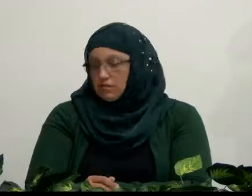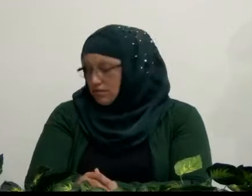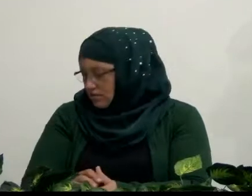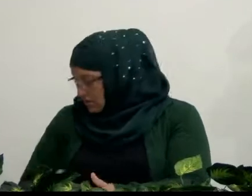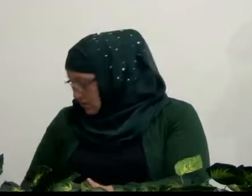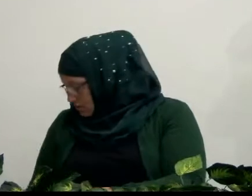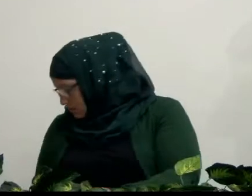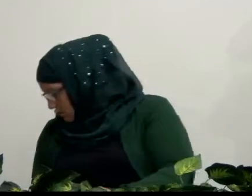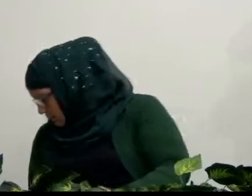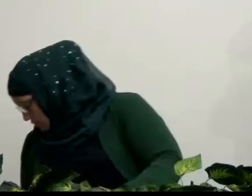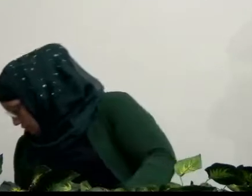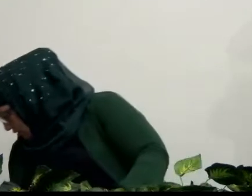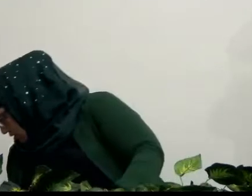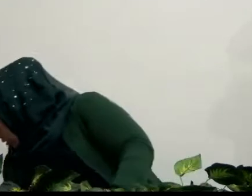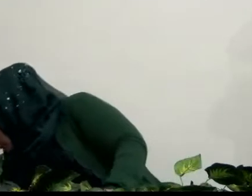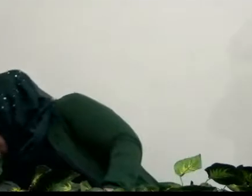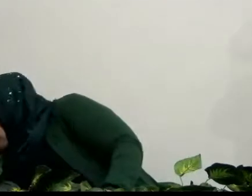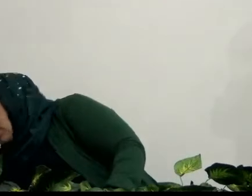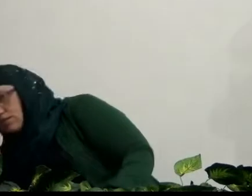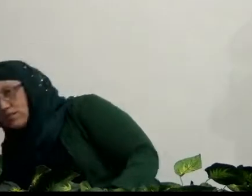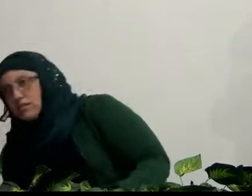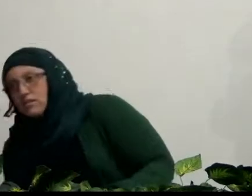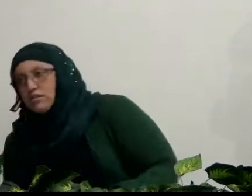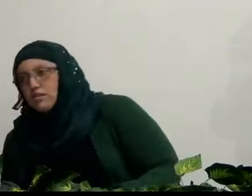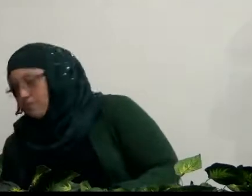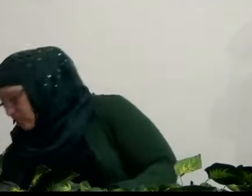کرار علی حیدر